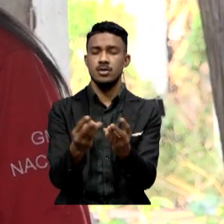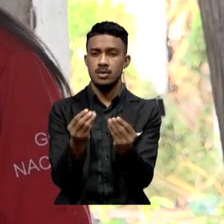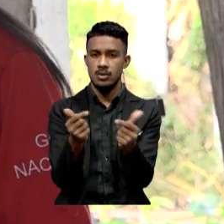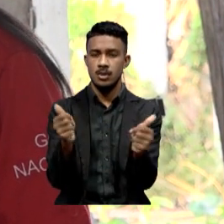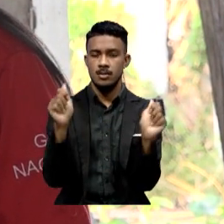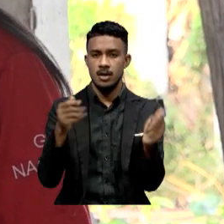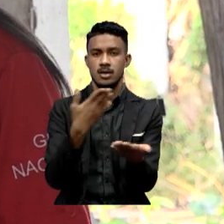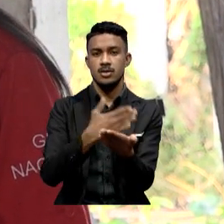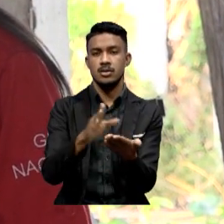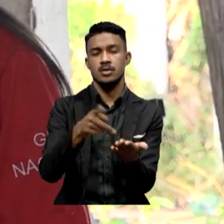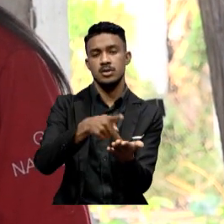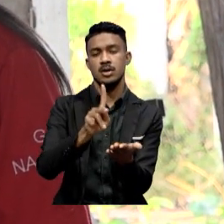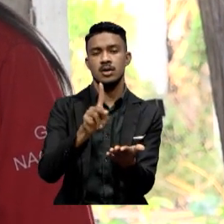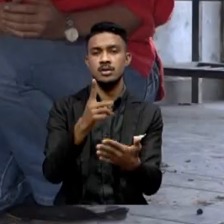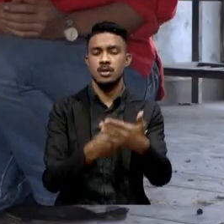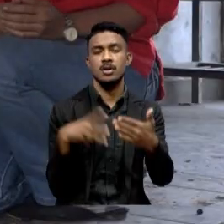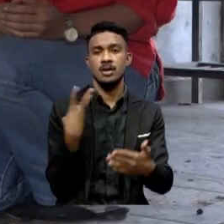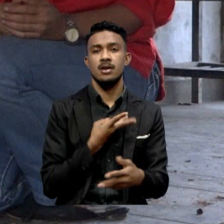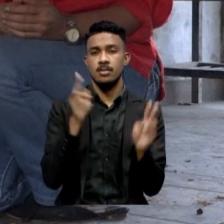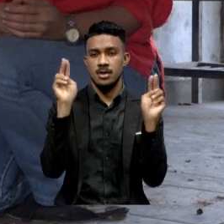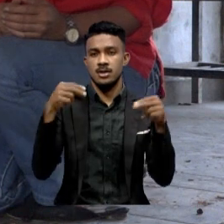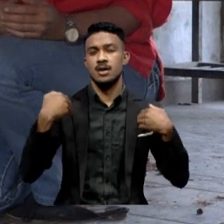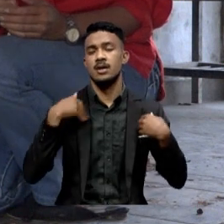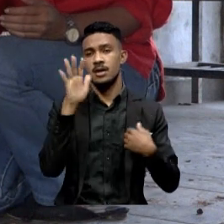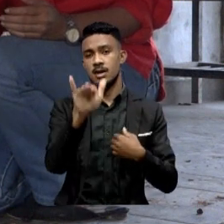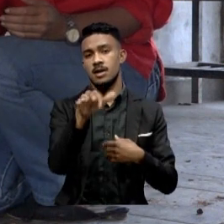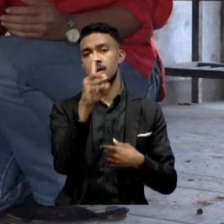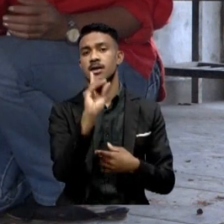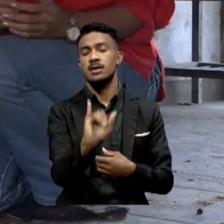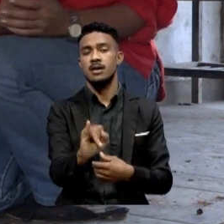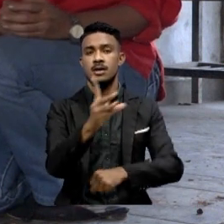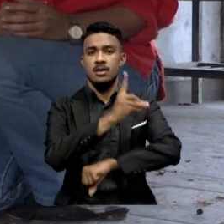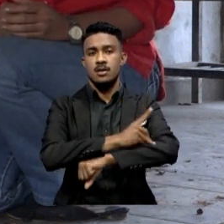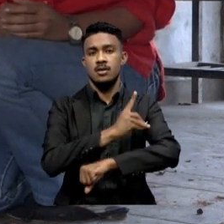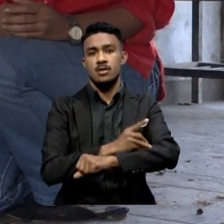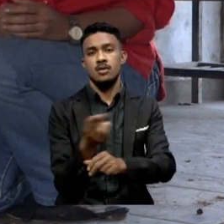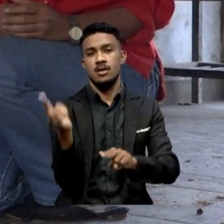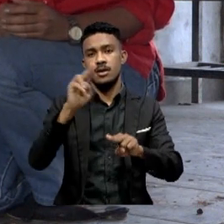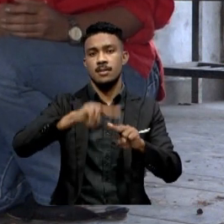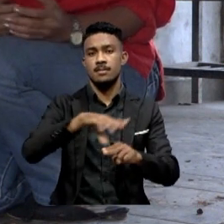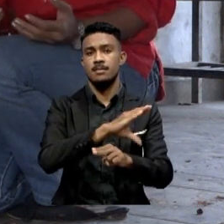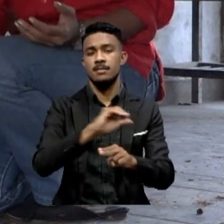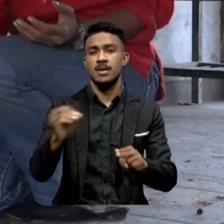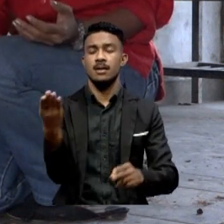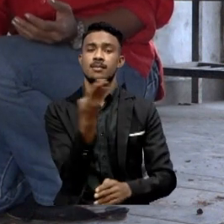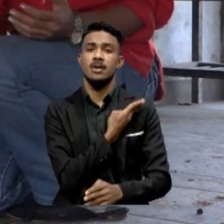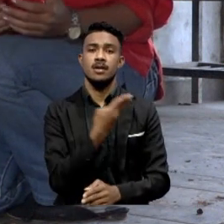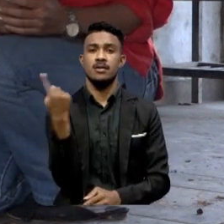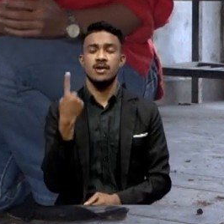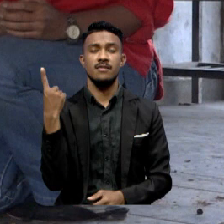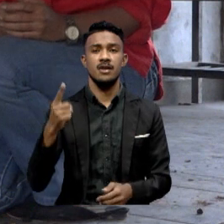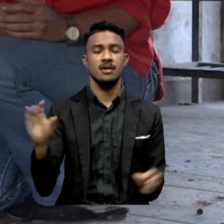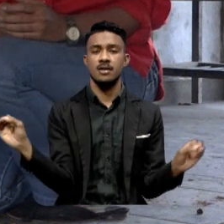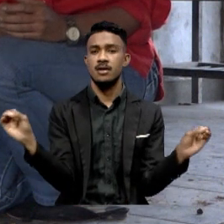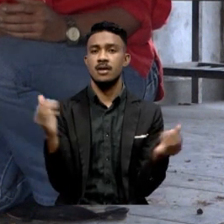selu buat nebe ite presiza. Hela ya sida de dili nebe lorong balorong aumenta karung babe bek. La zuda atu hakman